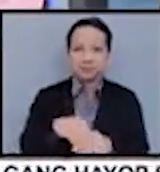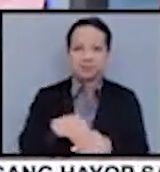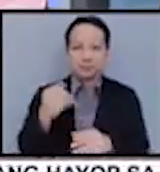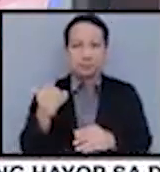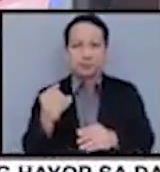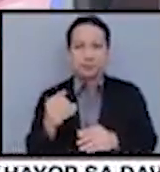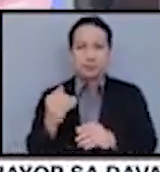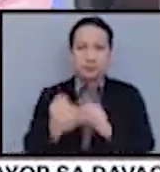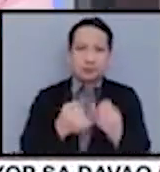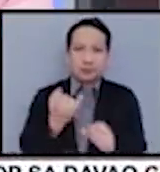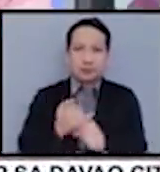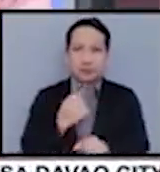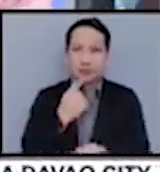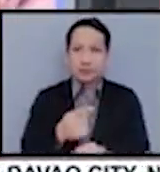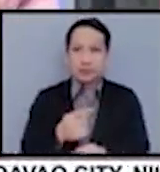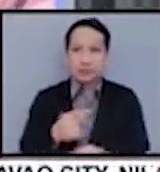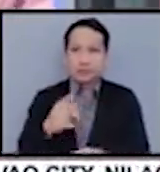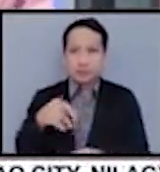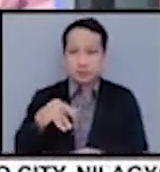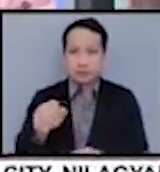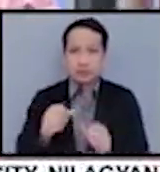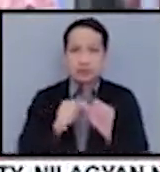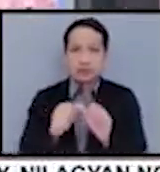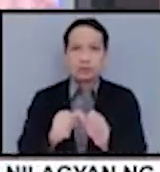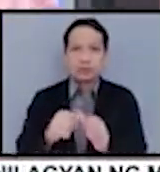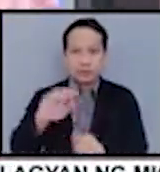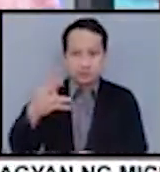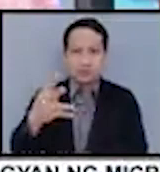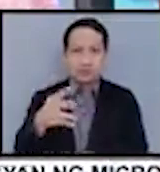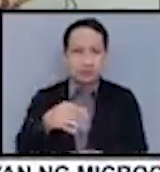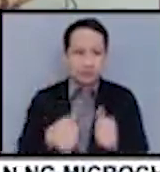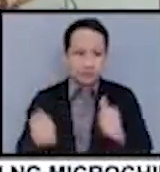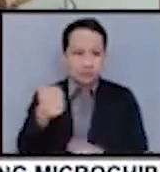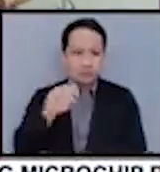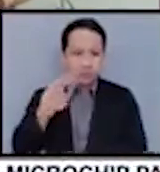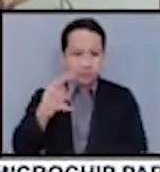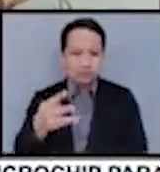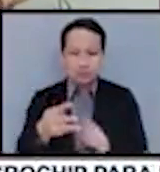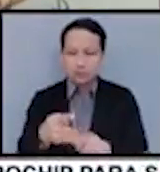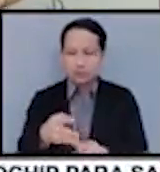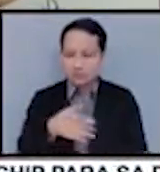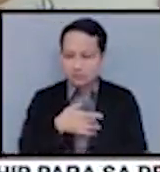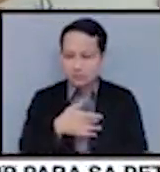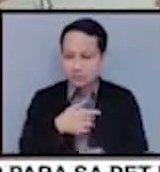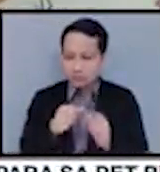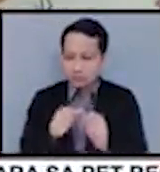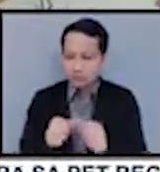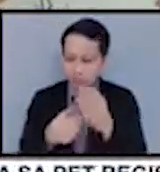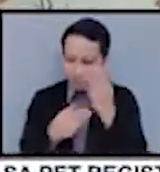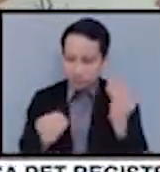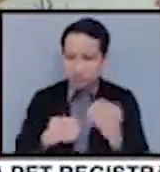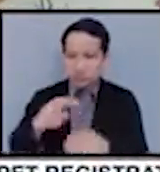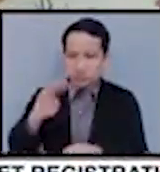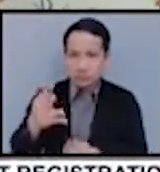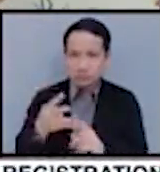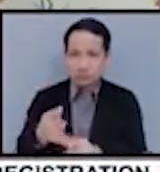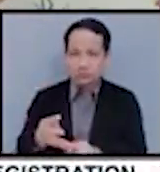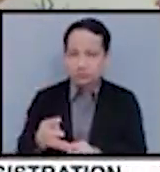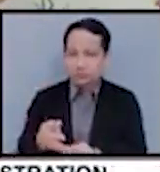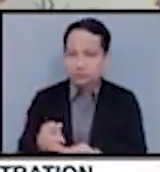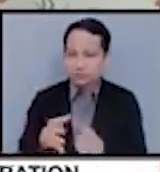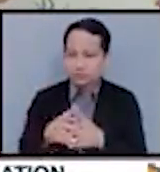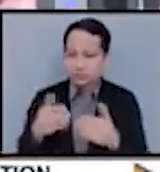po. Wow! I placed 4th place po. Mm. Ano naman ang feeling to actually be the 4th placer at such a very young